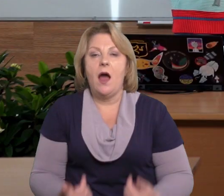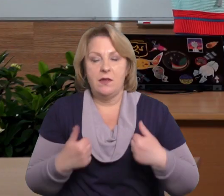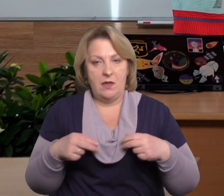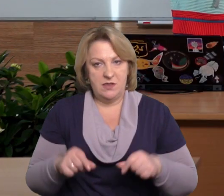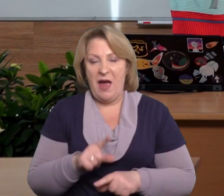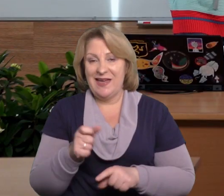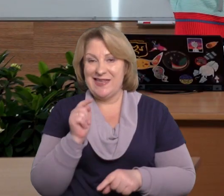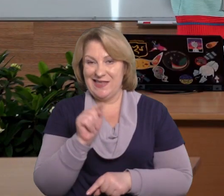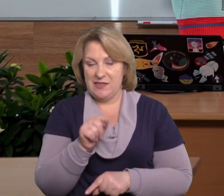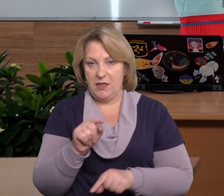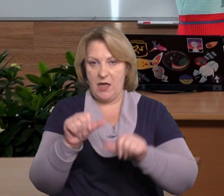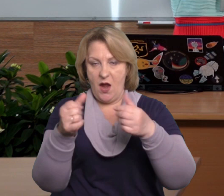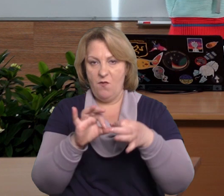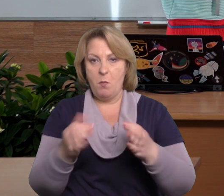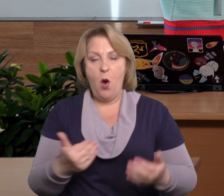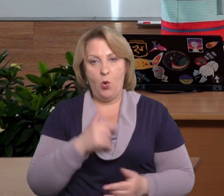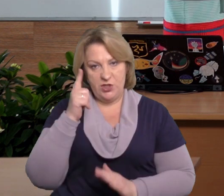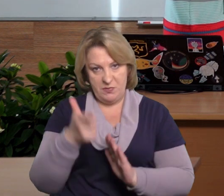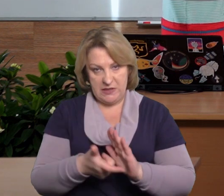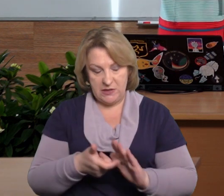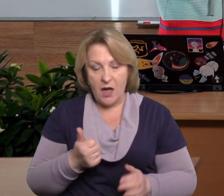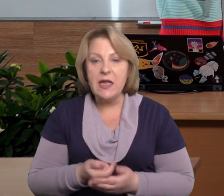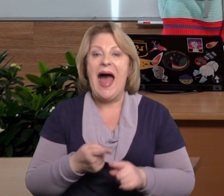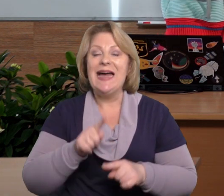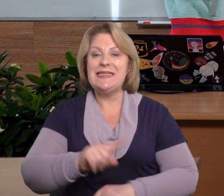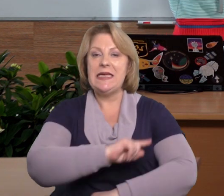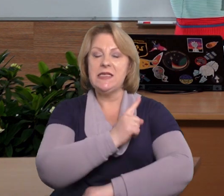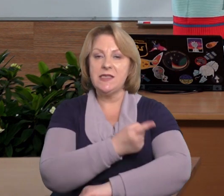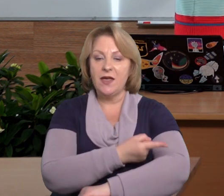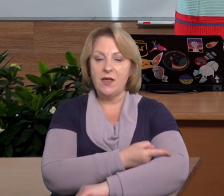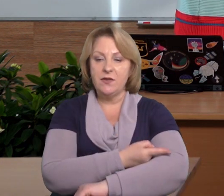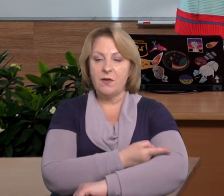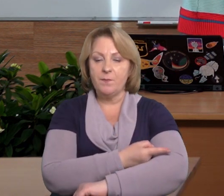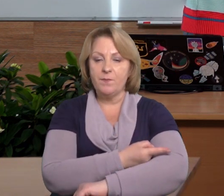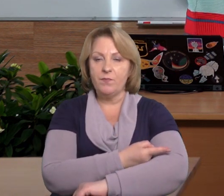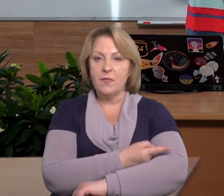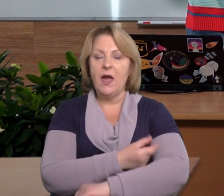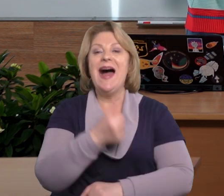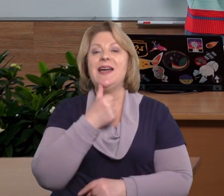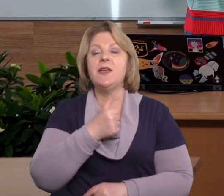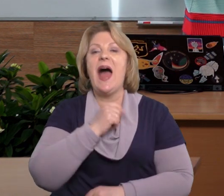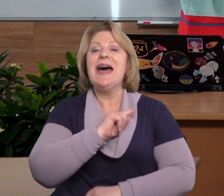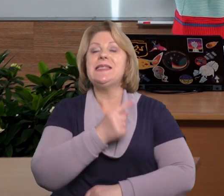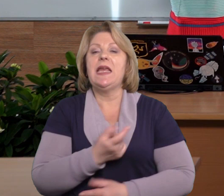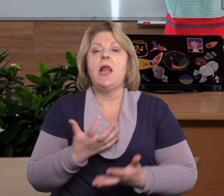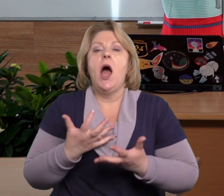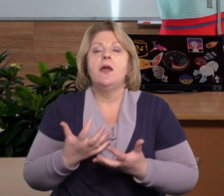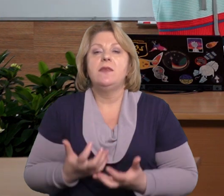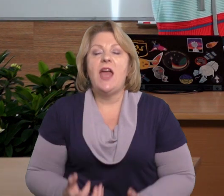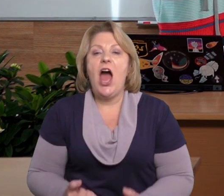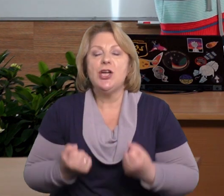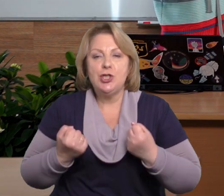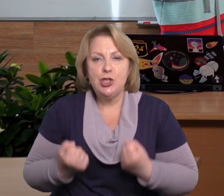цією формулою. Якщо ми хочемо дізнатися це, а ця сила, напевно, ви знаєте, називається силою тяжіння, тобто